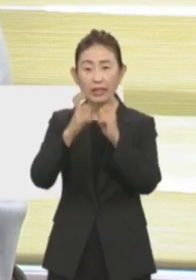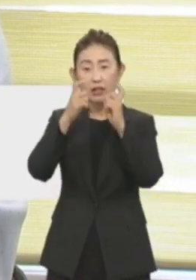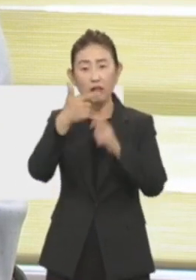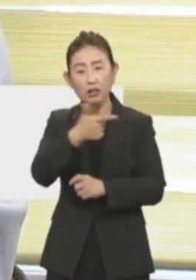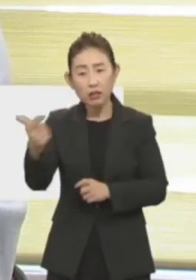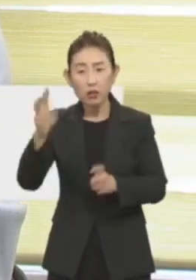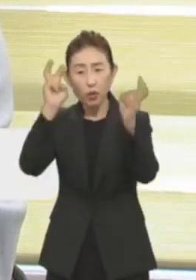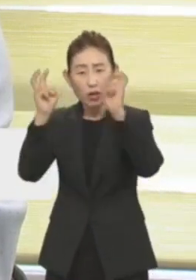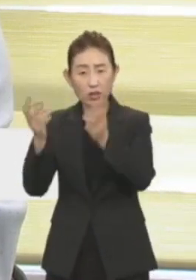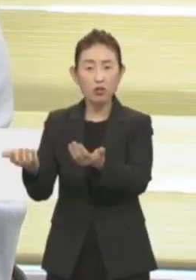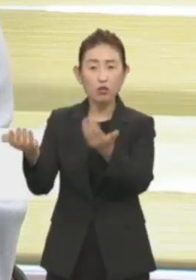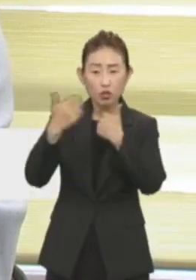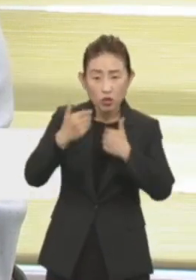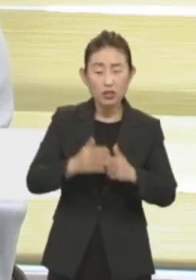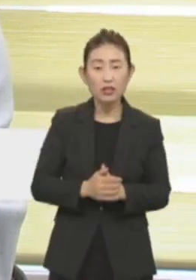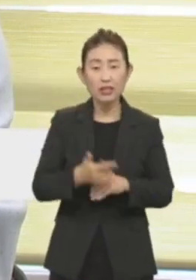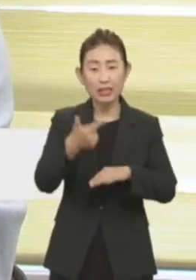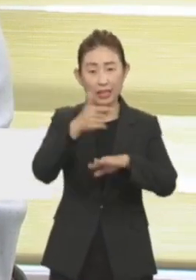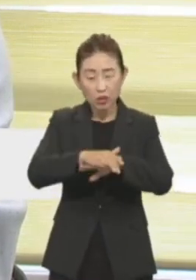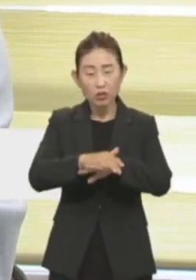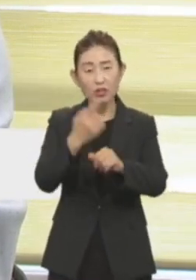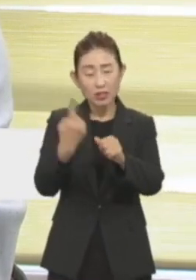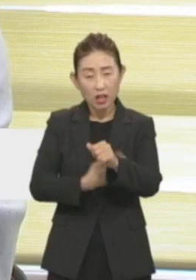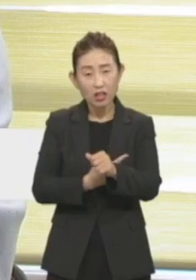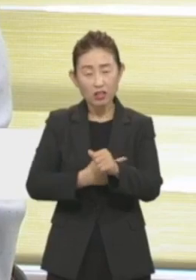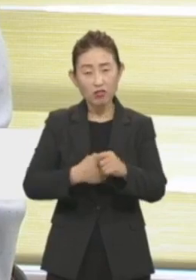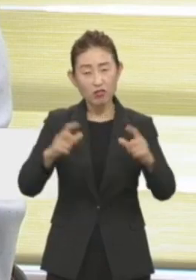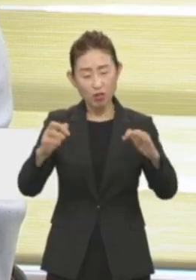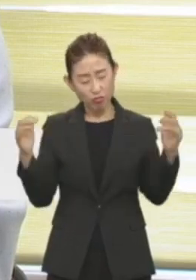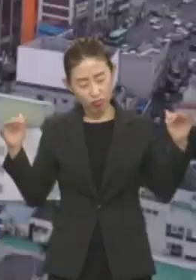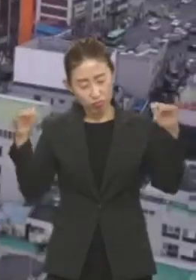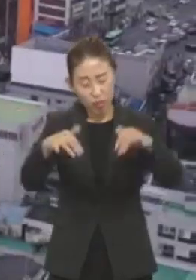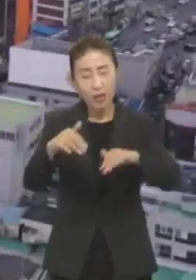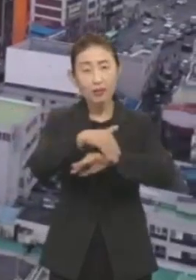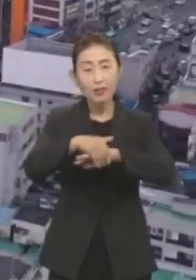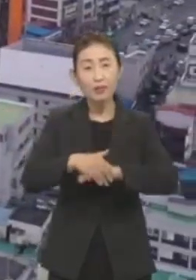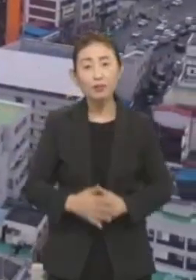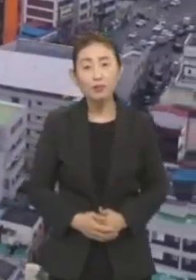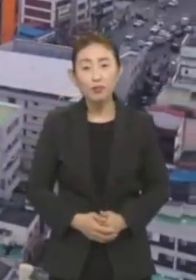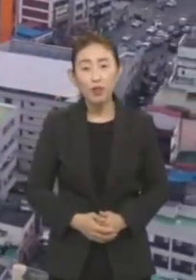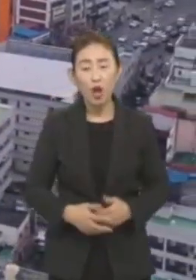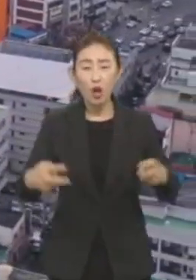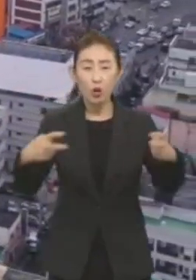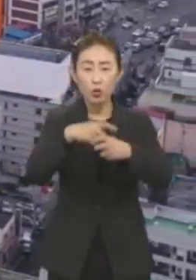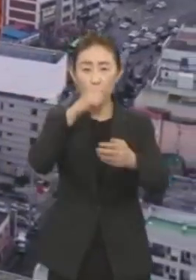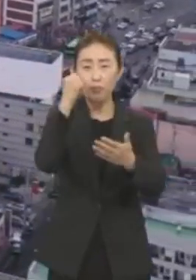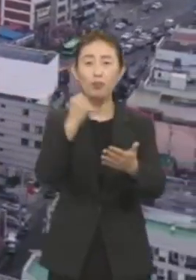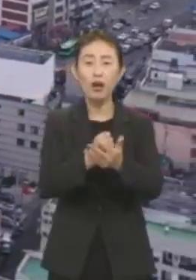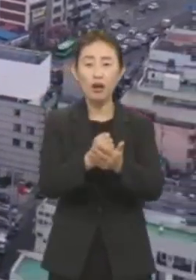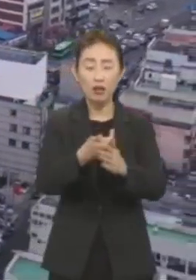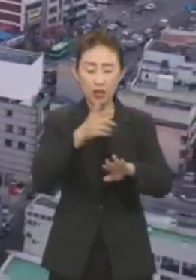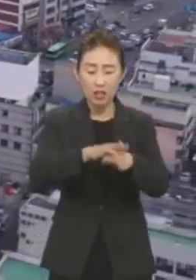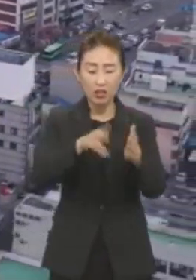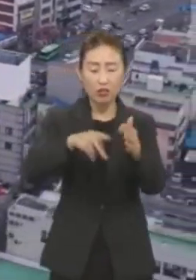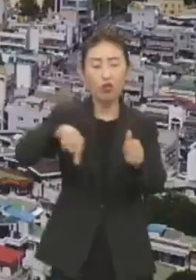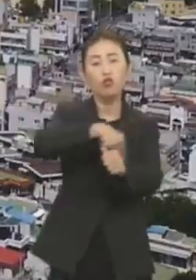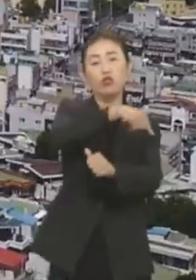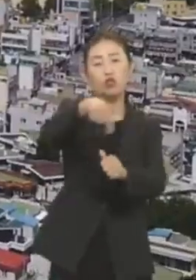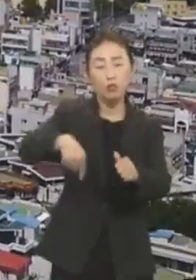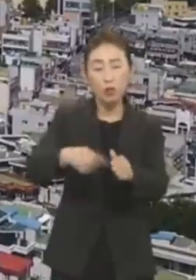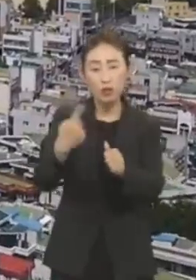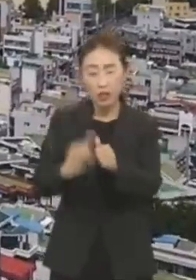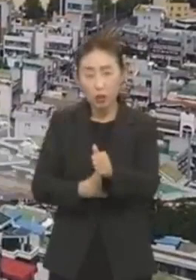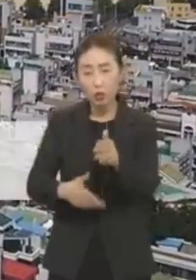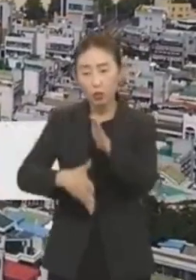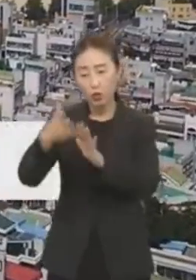시설로 명실상부한 대전의 명품 랜드마크로 조성할 계획입니다. 교통 여건이 좋은 대전역 주변이 도심 융합